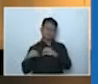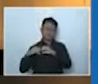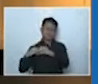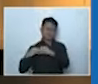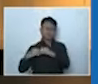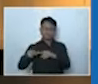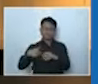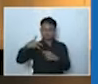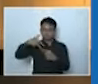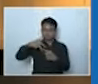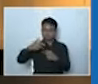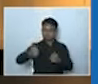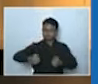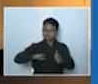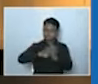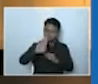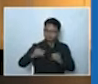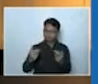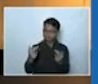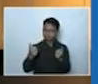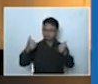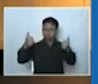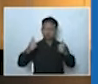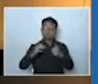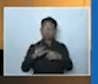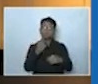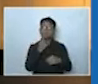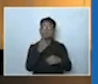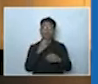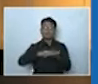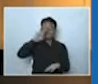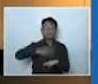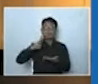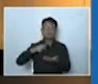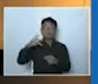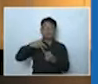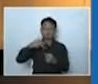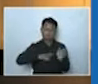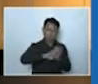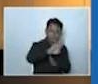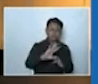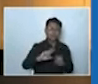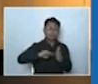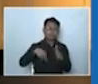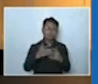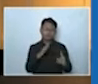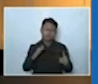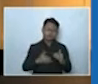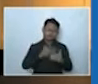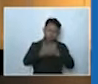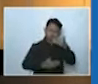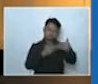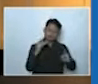akan menjadi karakternya adalah sipak sipakabpaking untuk menuju Indonesia emas